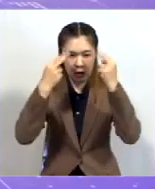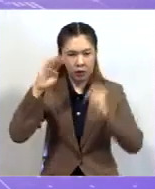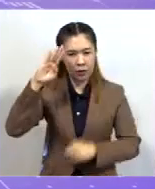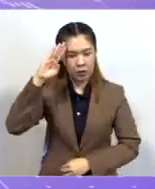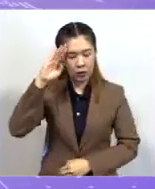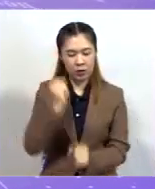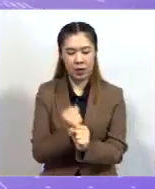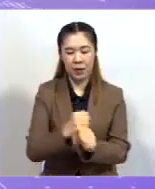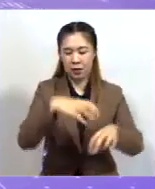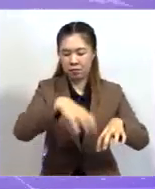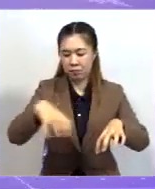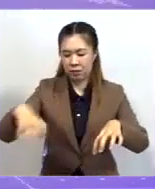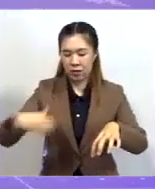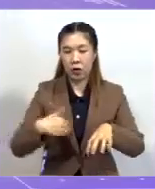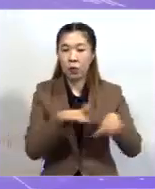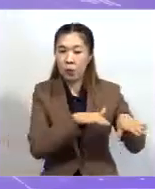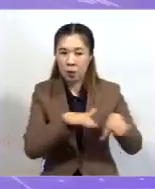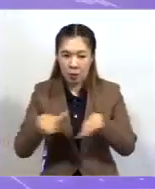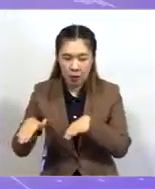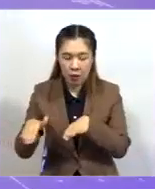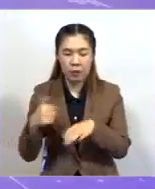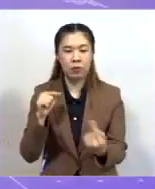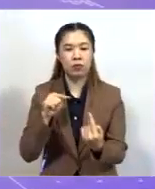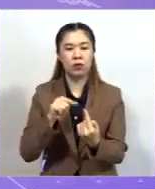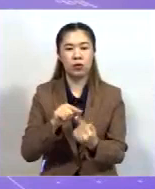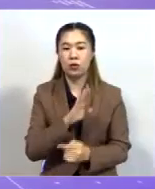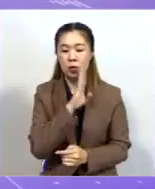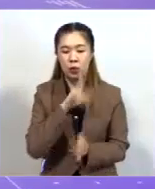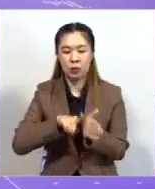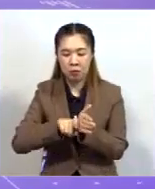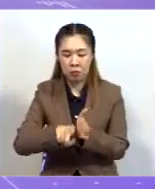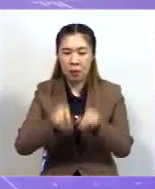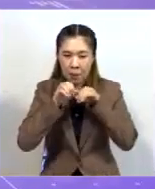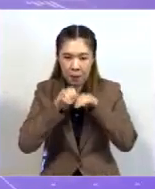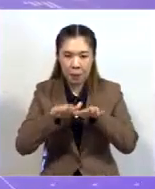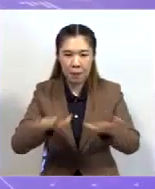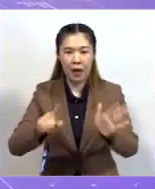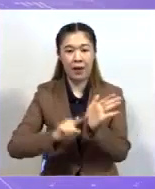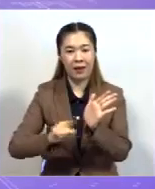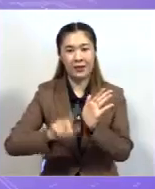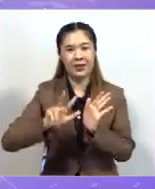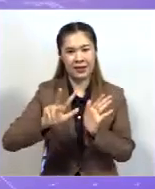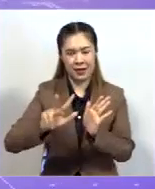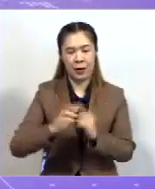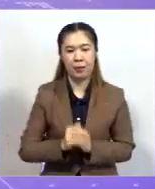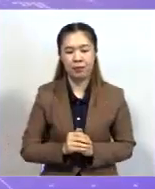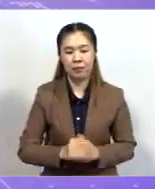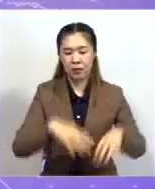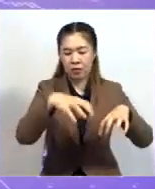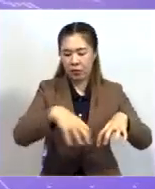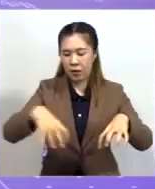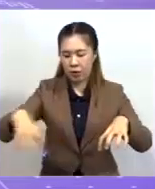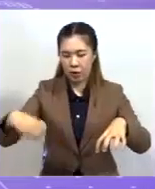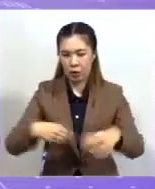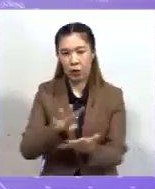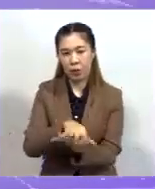ให้ทุกหน่วยงานเตรียมมาตรการและความพร้อมในการรับมือหากมีการแพร่ระบาดในระยะที่3ซึ่งขอให้ทุกหน่วยงานเนี่ยมี